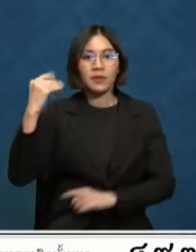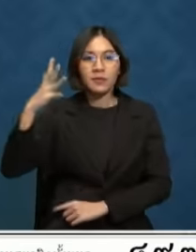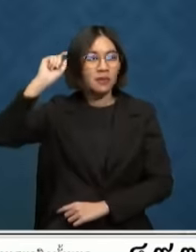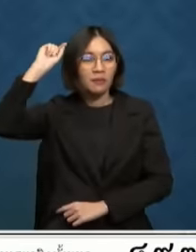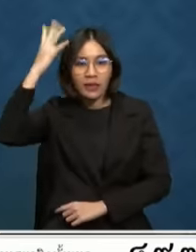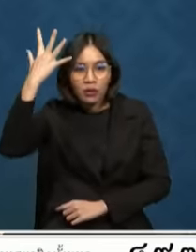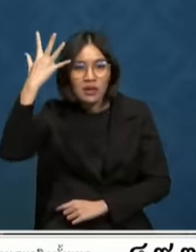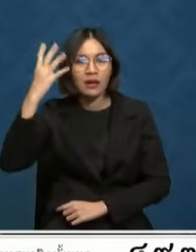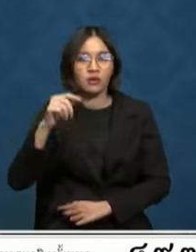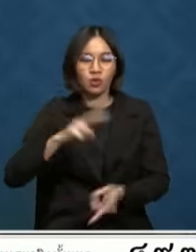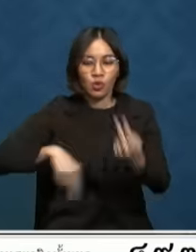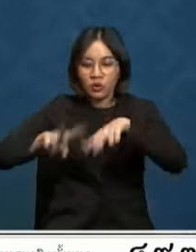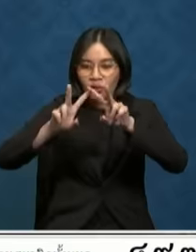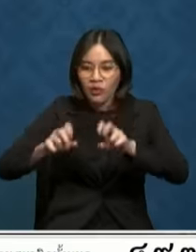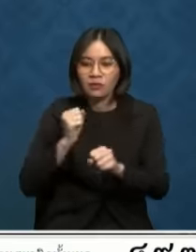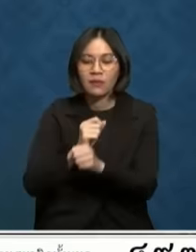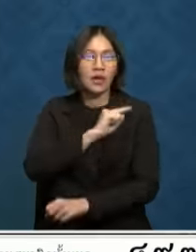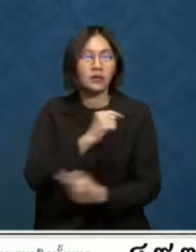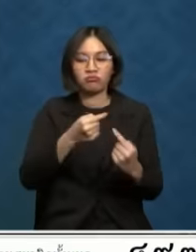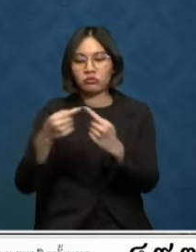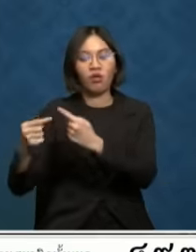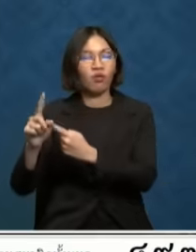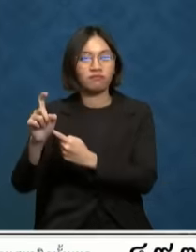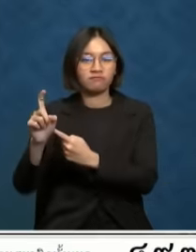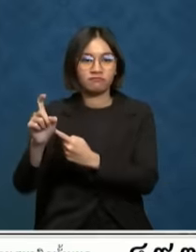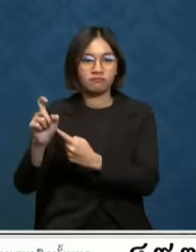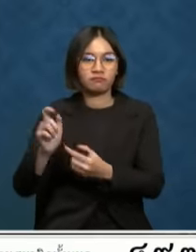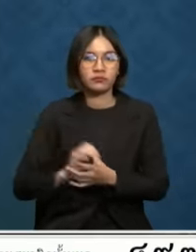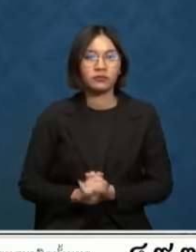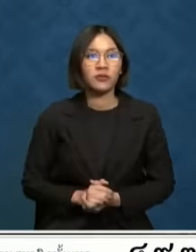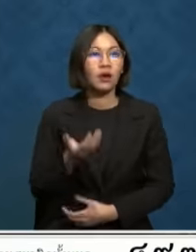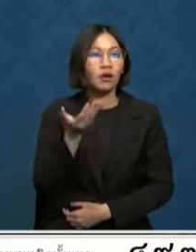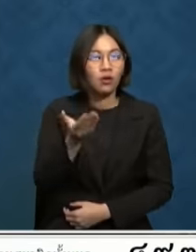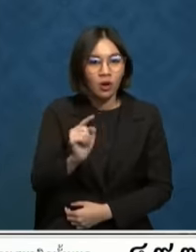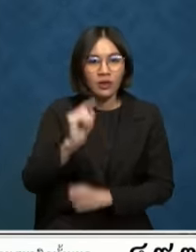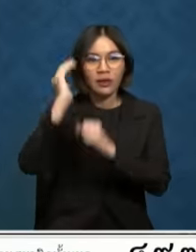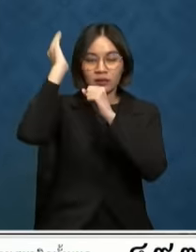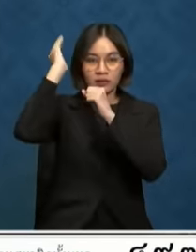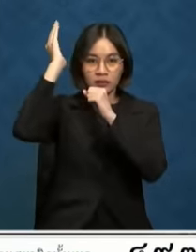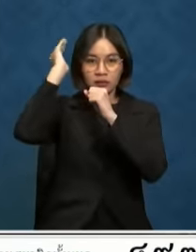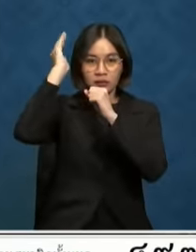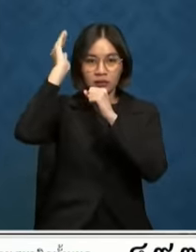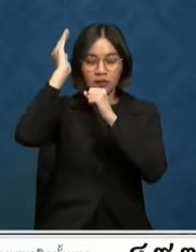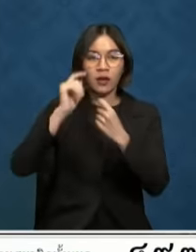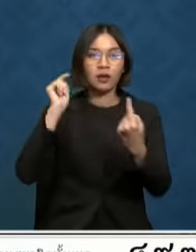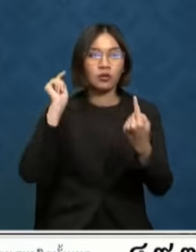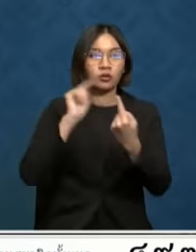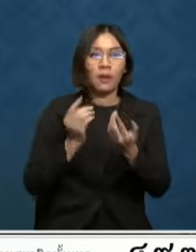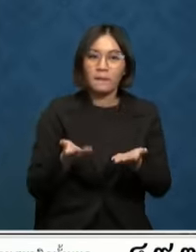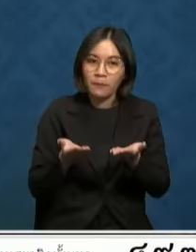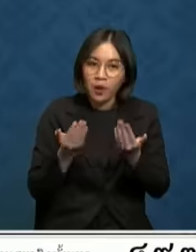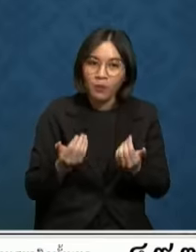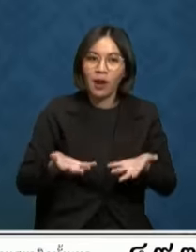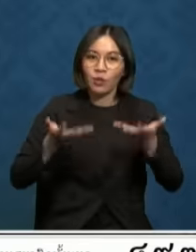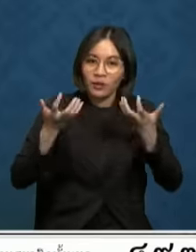ดุลท่านทำหน้าที่ของท่านต่อไปไม่ได้จึงขออภิปรายเรื่องเบาๆหนัก